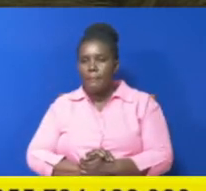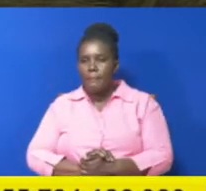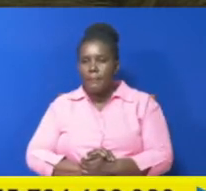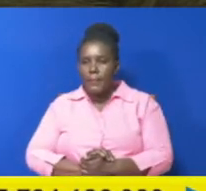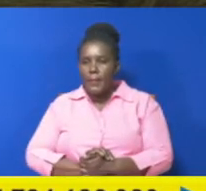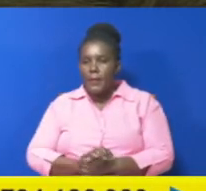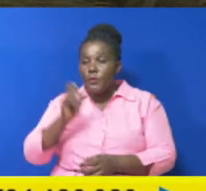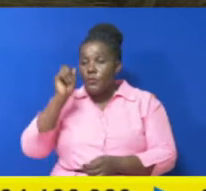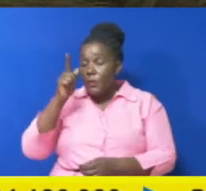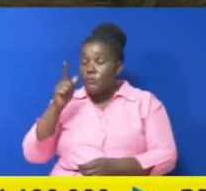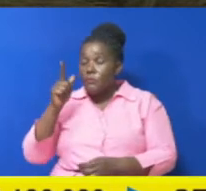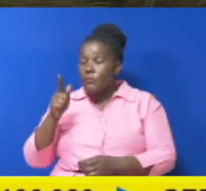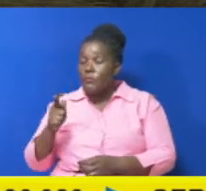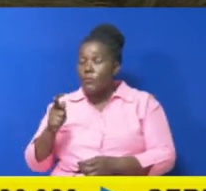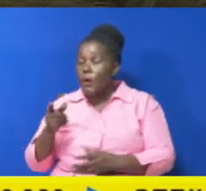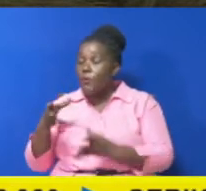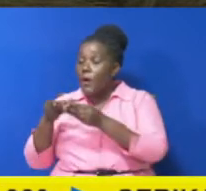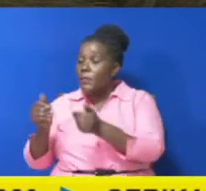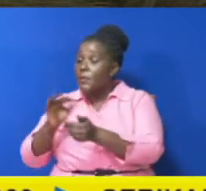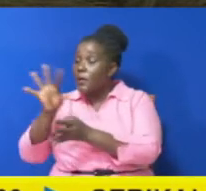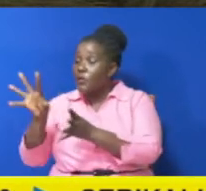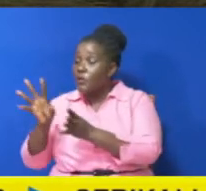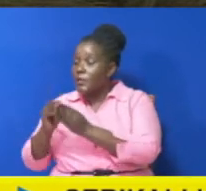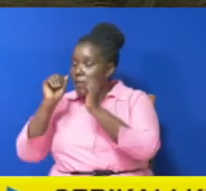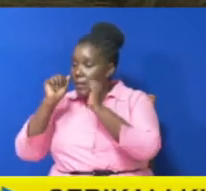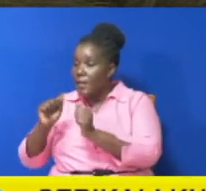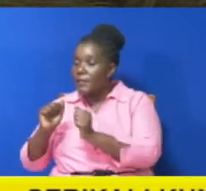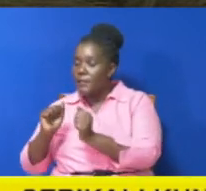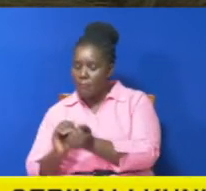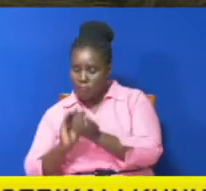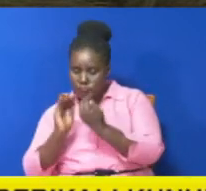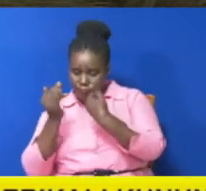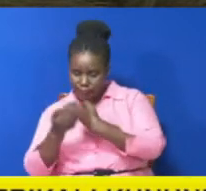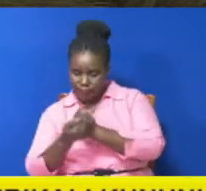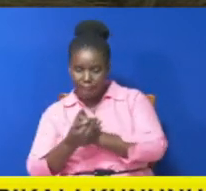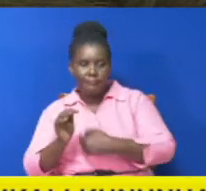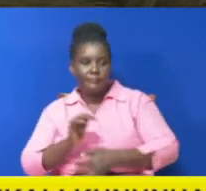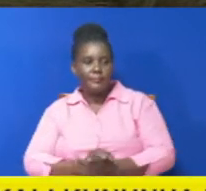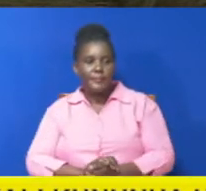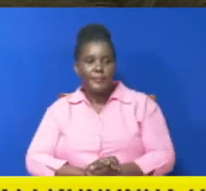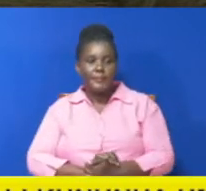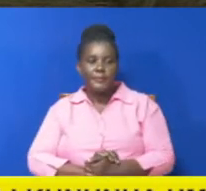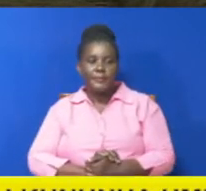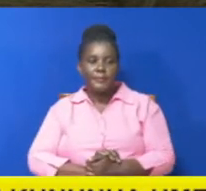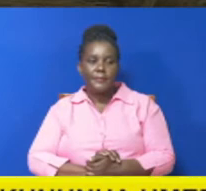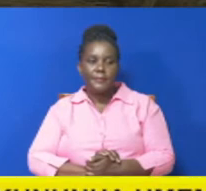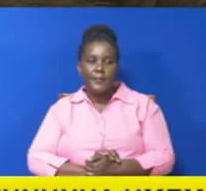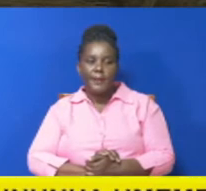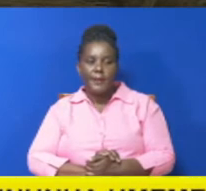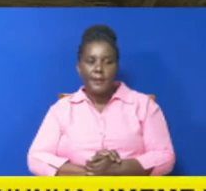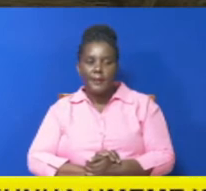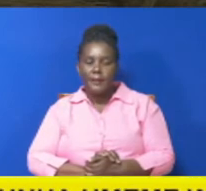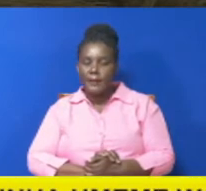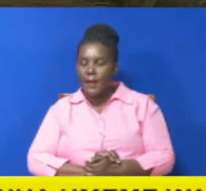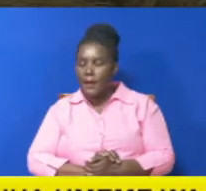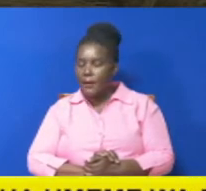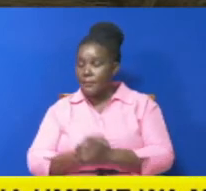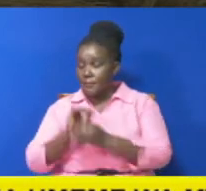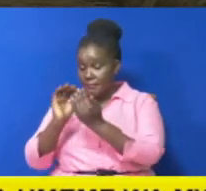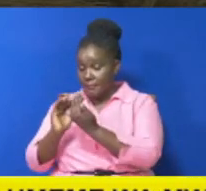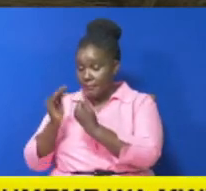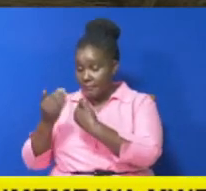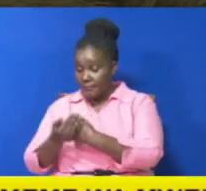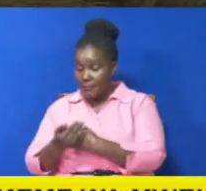wanatakiwa wapewe kinga kama walivyopewa kisheria, na wakishatambulika wanapelekwa kwenye vile vituo ambavyo vimetengwa ni